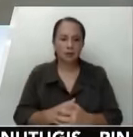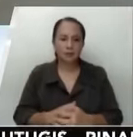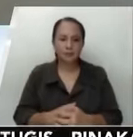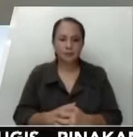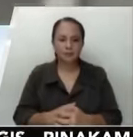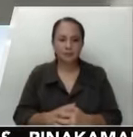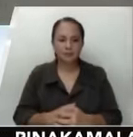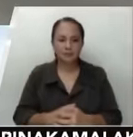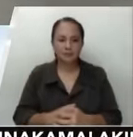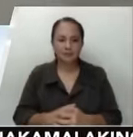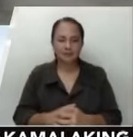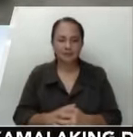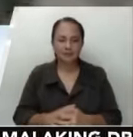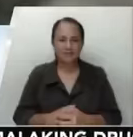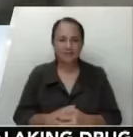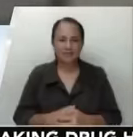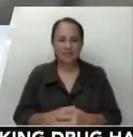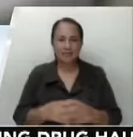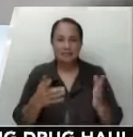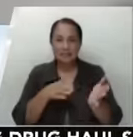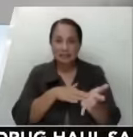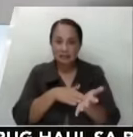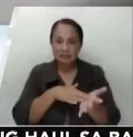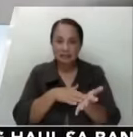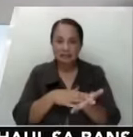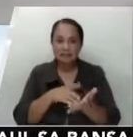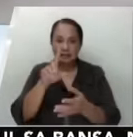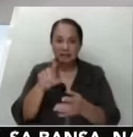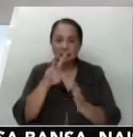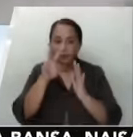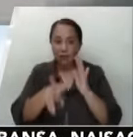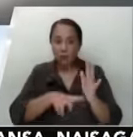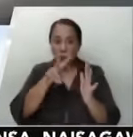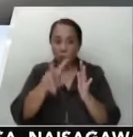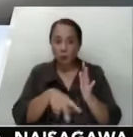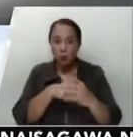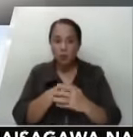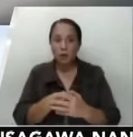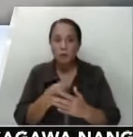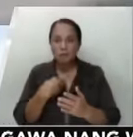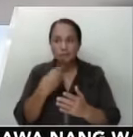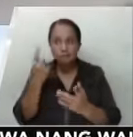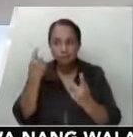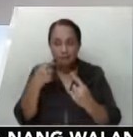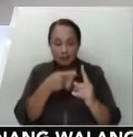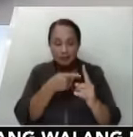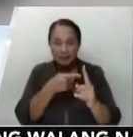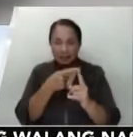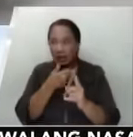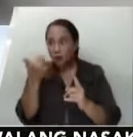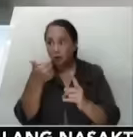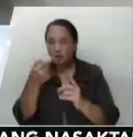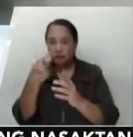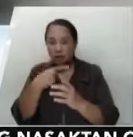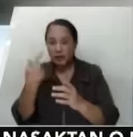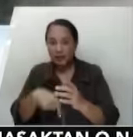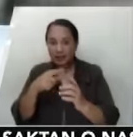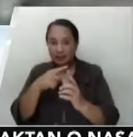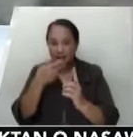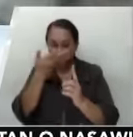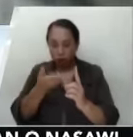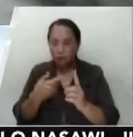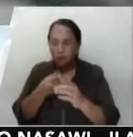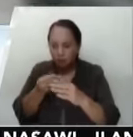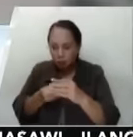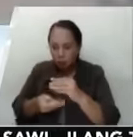Wala ring takas matapos makunan ng video ng mga pulis ang tangkang panunuhol ng isang Chinese national para mapakawalan ang inarest ng Chinese